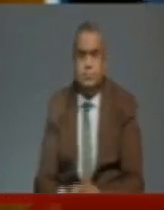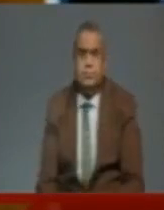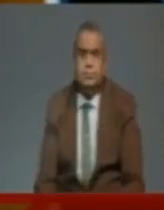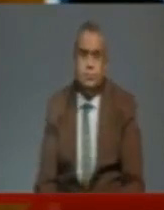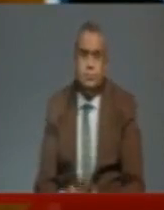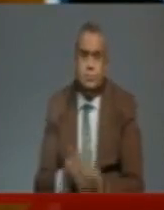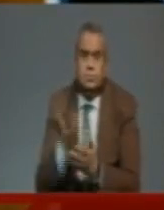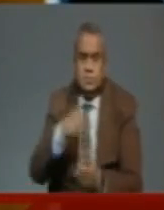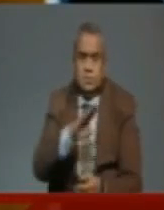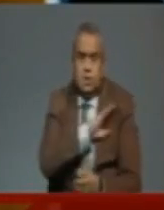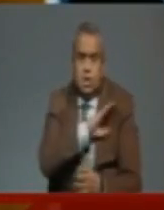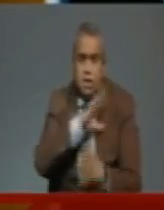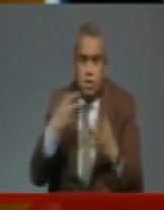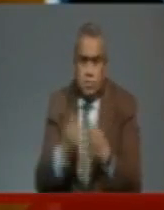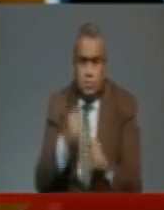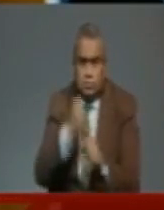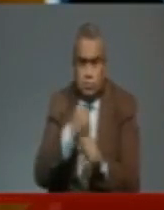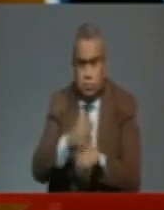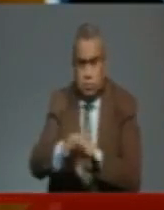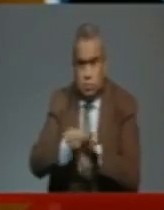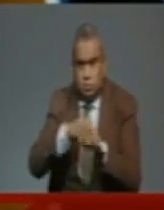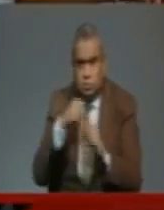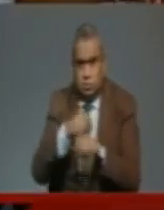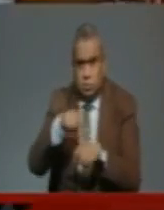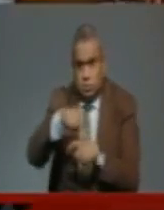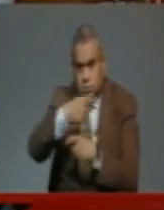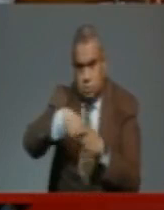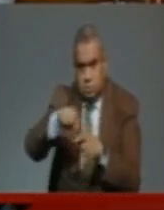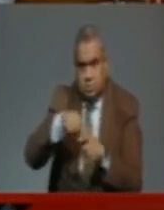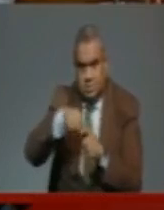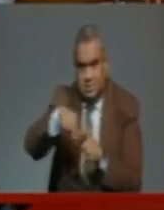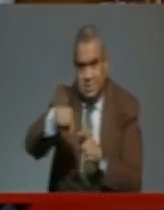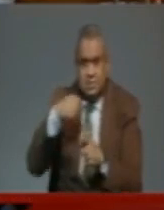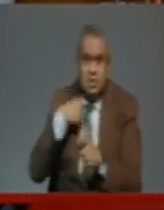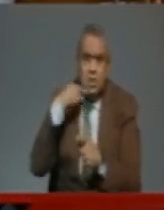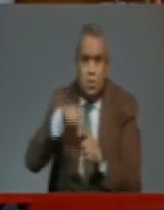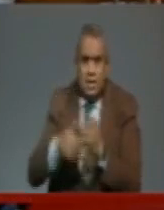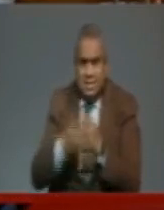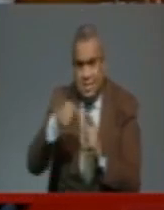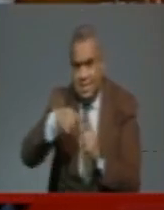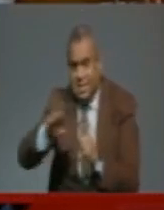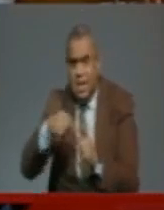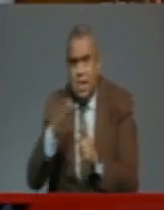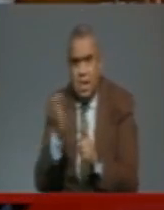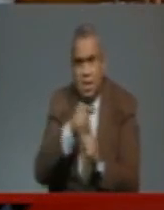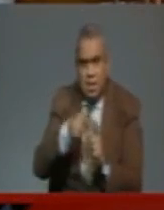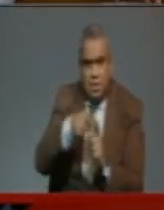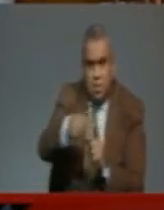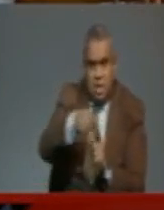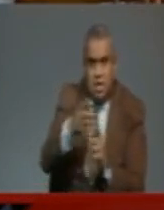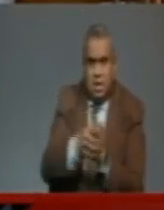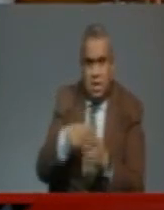المسلحه وبنتحرك يا فندم دلوقتي. عملنا هنا الخط ده بدل ما نطلع هنا، لا احنا يا فندم بنطلع كده وعلى عرض واحد نطلع نعدي من